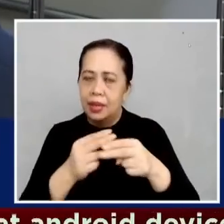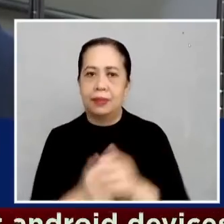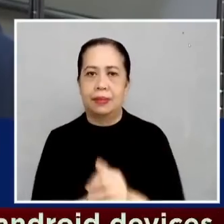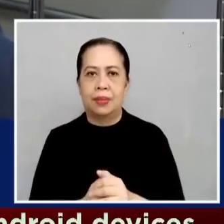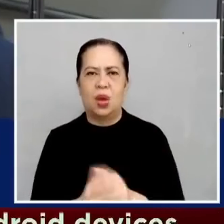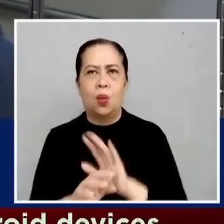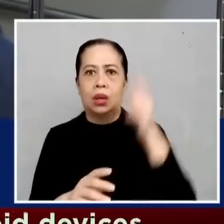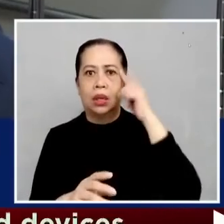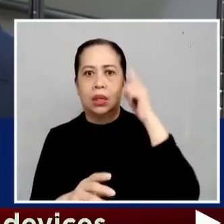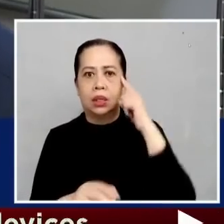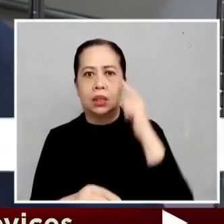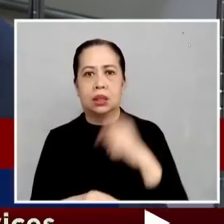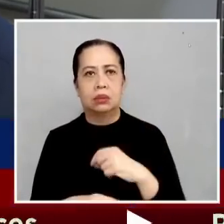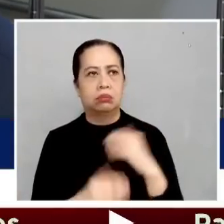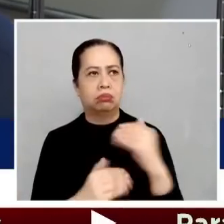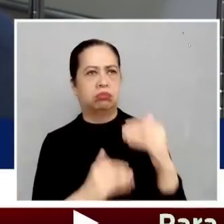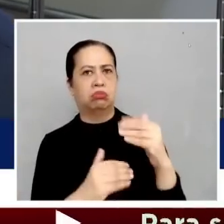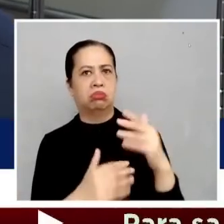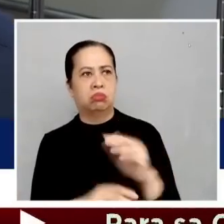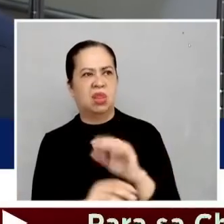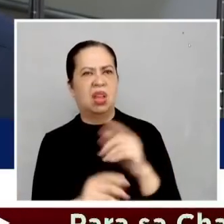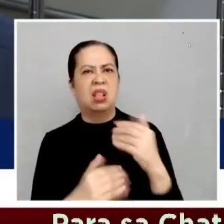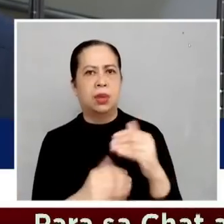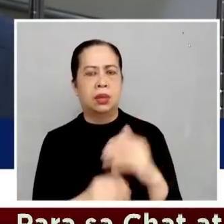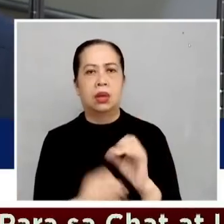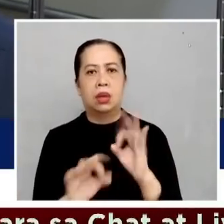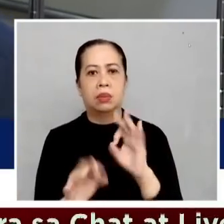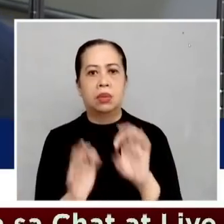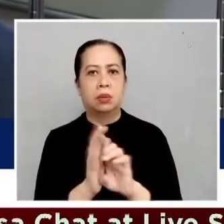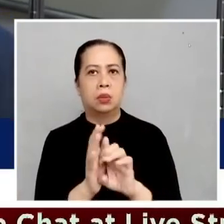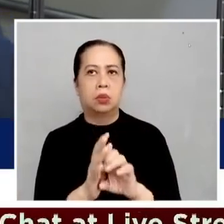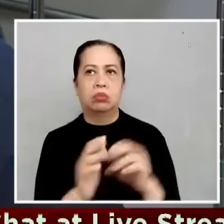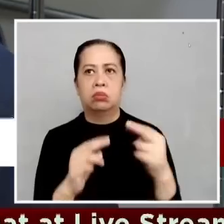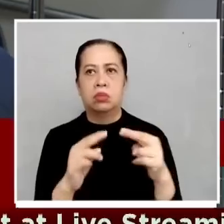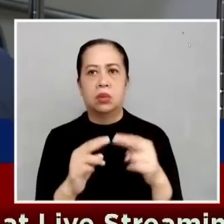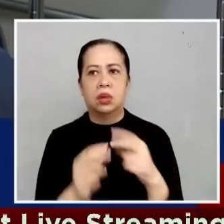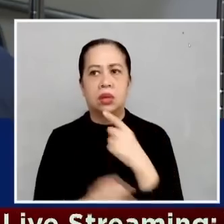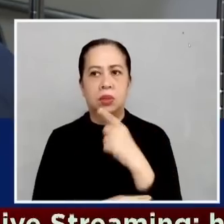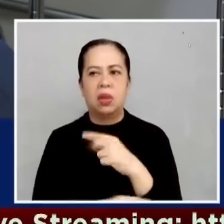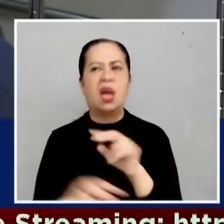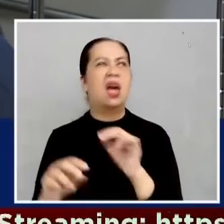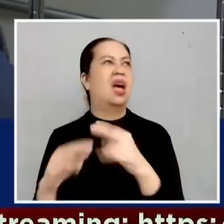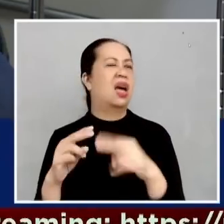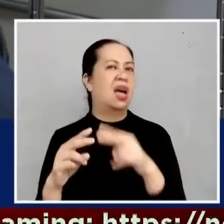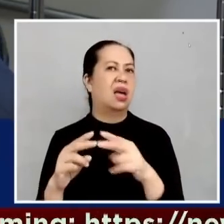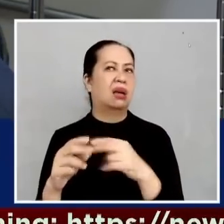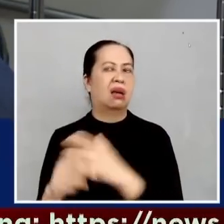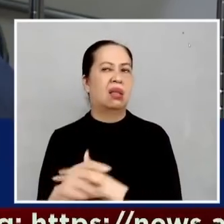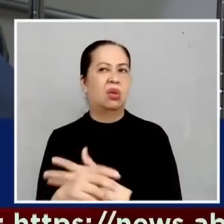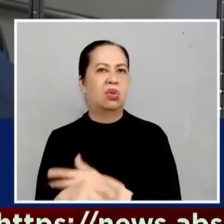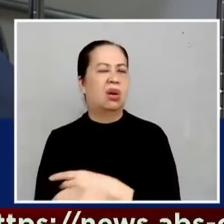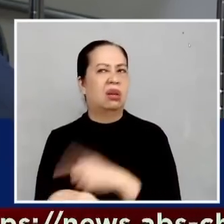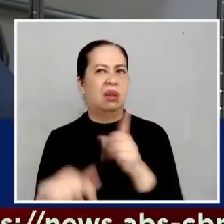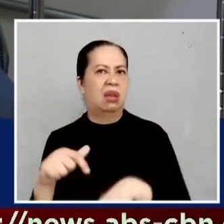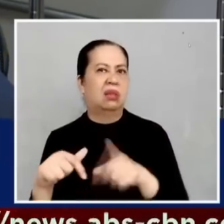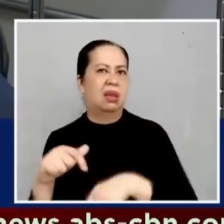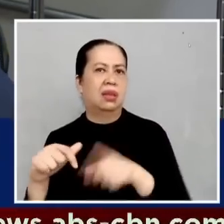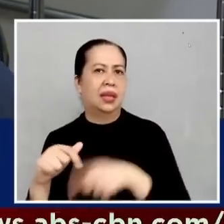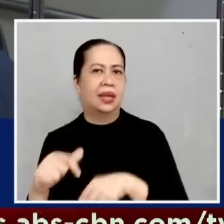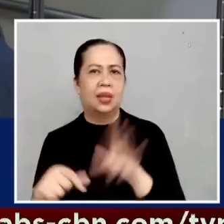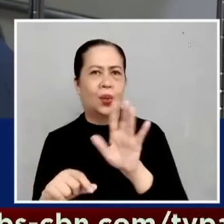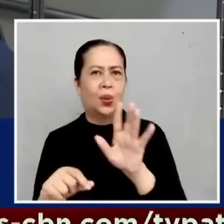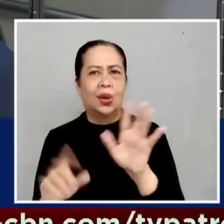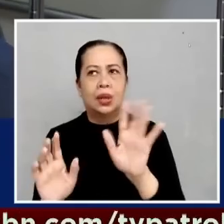na may limitations agad, na parang kapag nasabihan na may autism yung anak ko, marami na siyang hindi kaya. Parang humihinto kasi